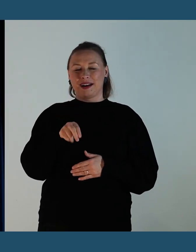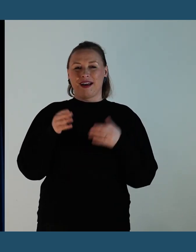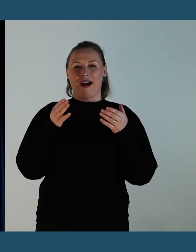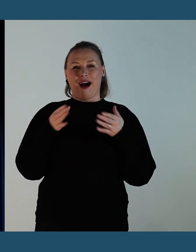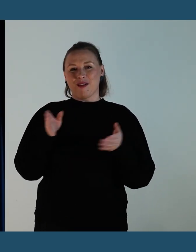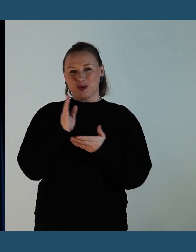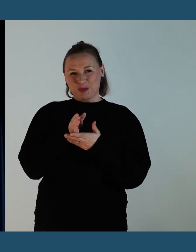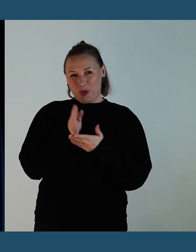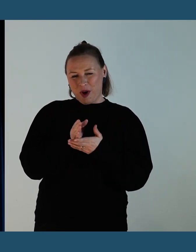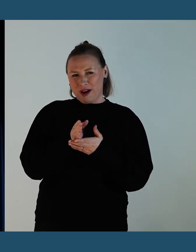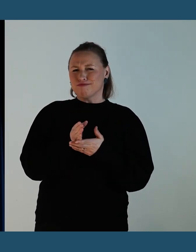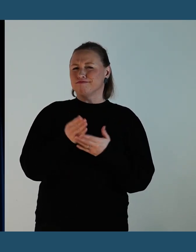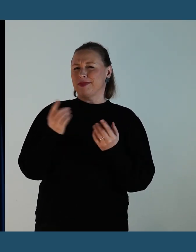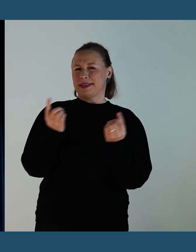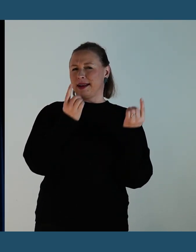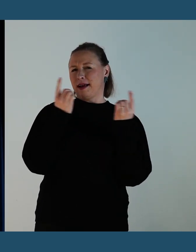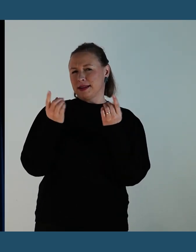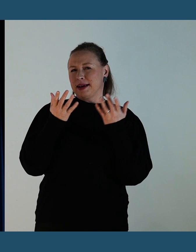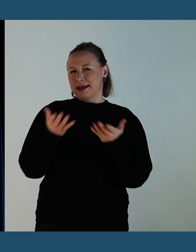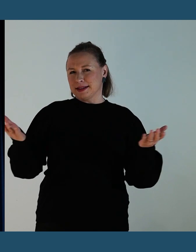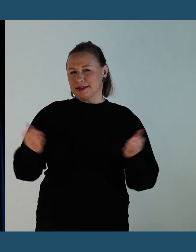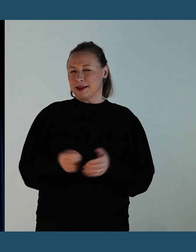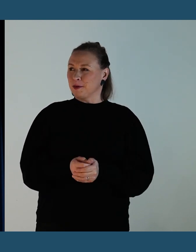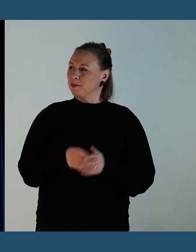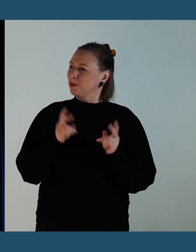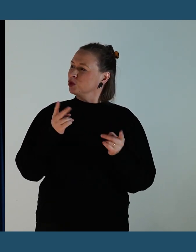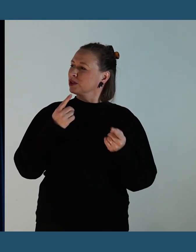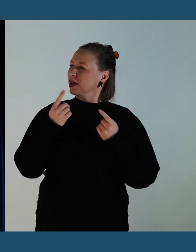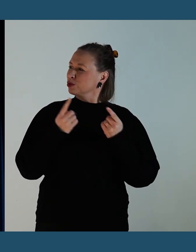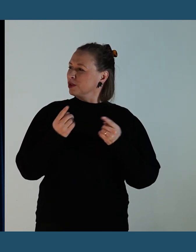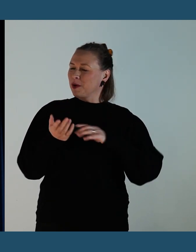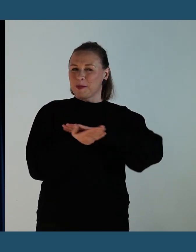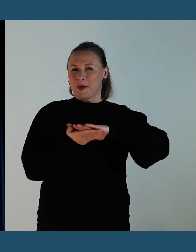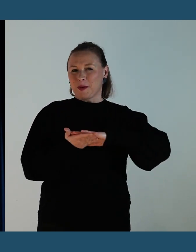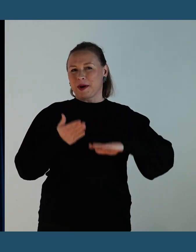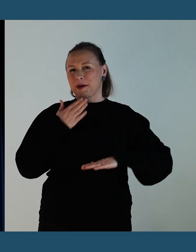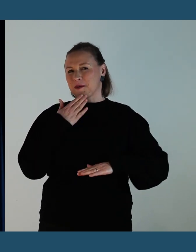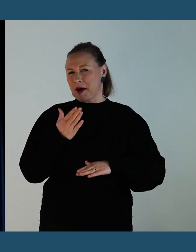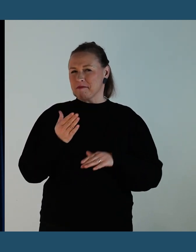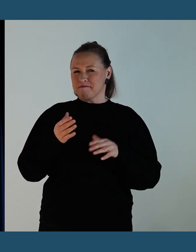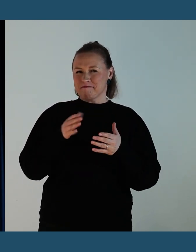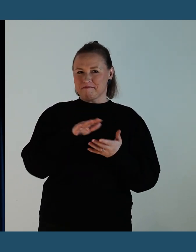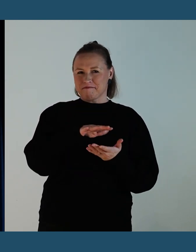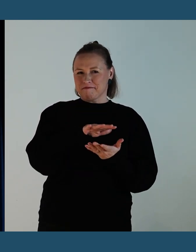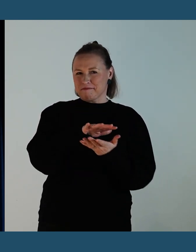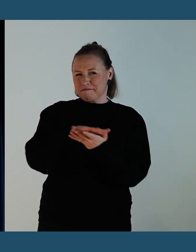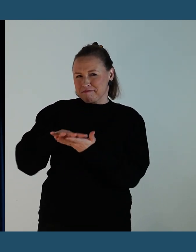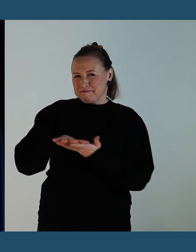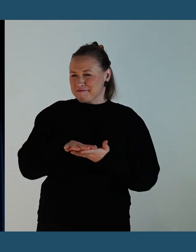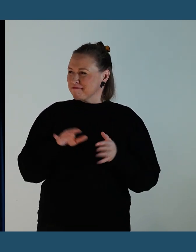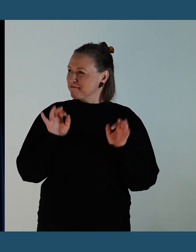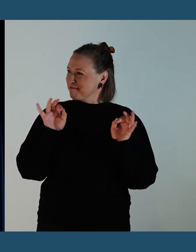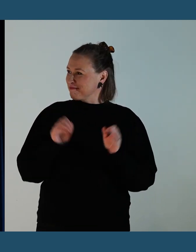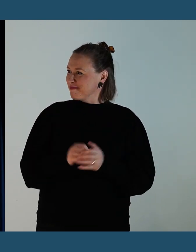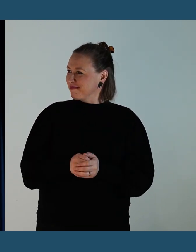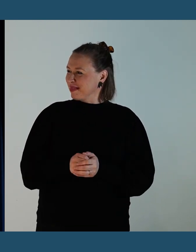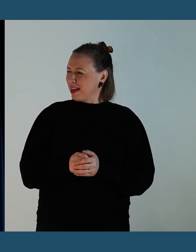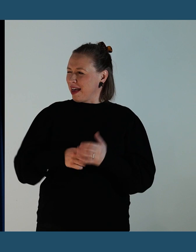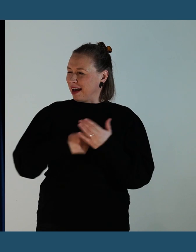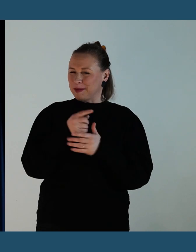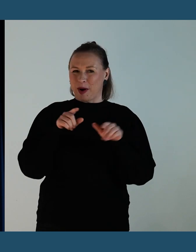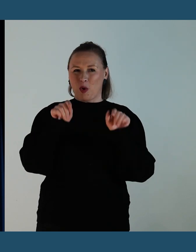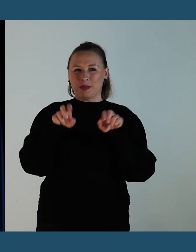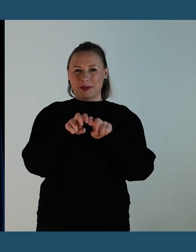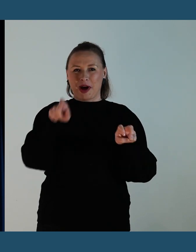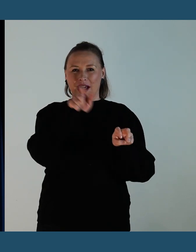ja tilanteen jotenkin maalaamisesta ja hyvän keskusteluasetelman aloittamisesta. Mä aistin jo heti meidän panelisteista, täällä kynä rupesi